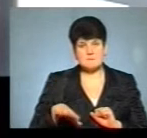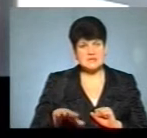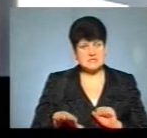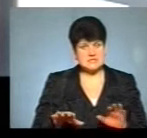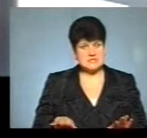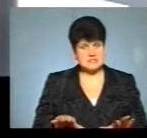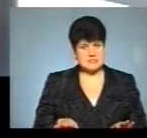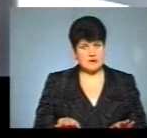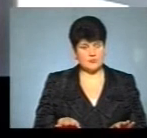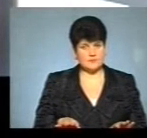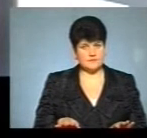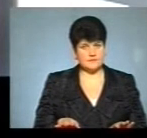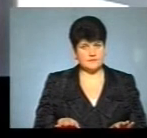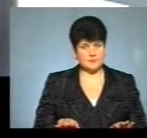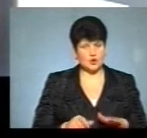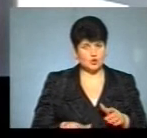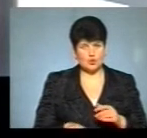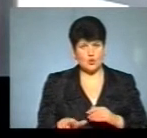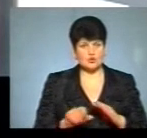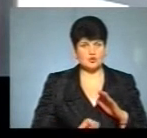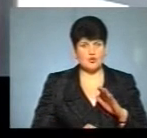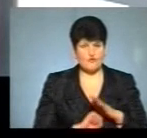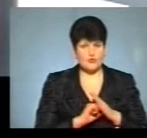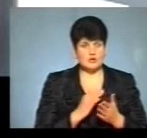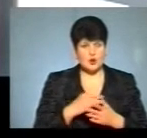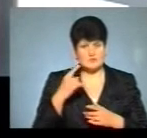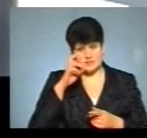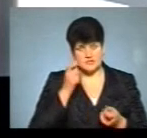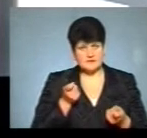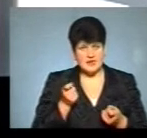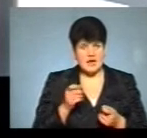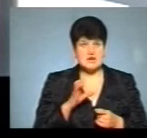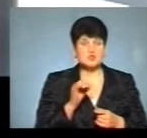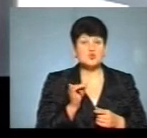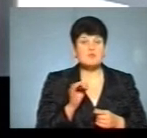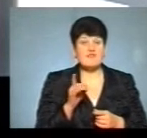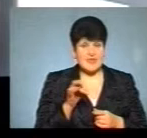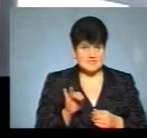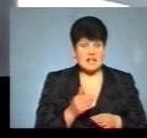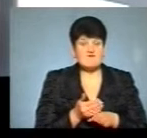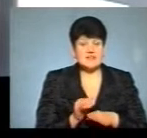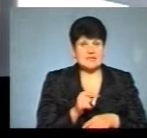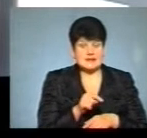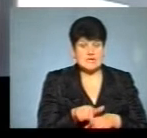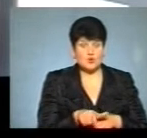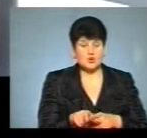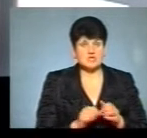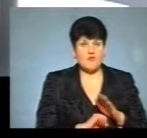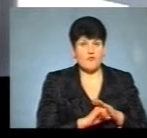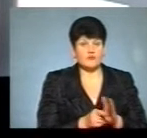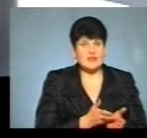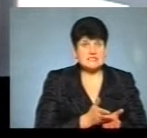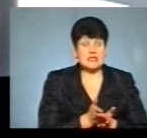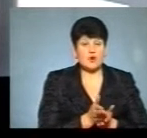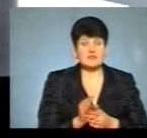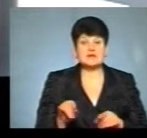місцевого дорожнього фонду є обласна державна адміністрація. А субвенція, яка виділяється на цей дорожній фонд, вона скеровується